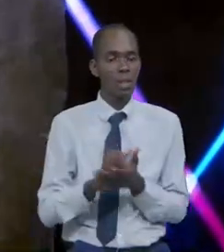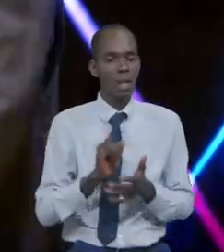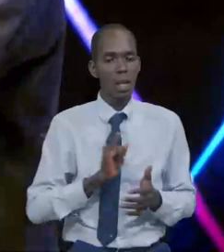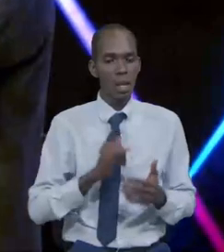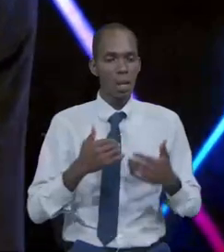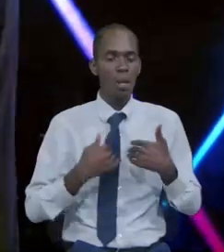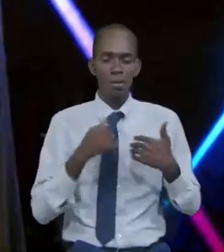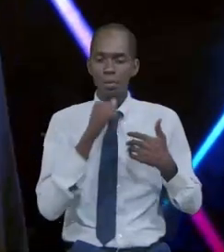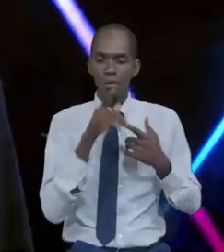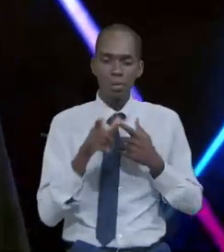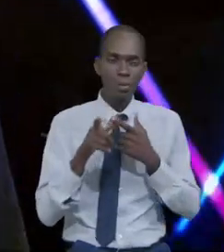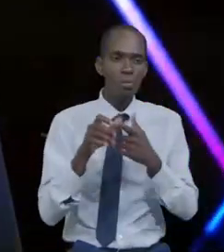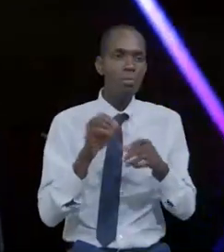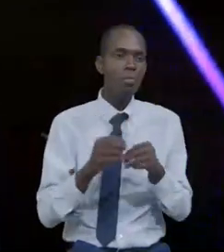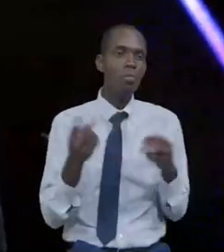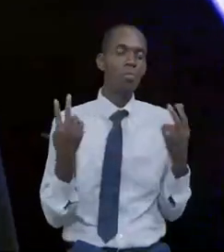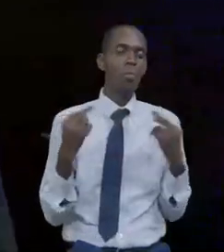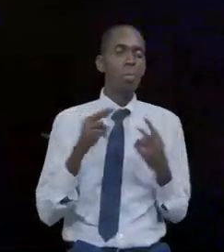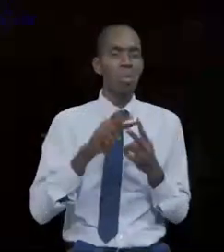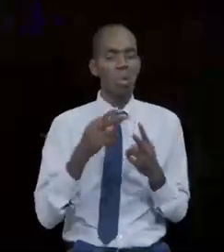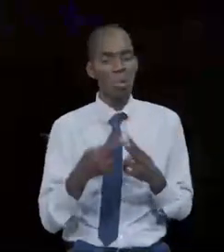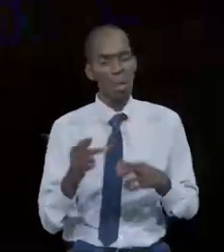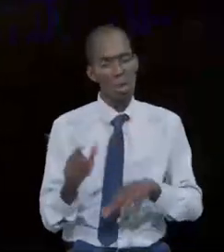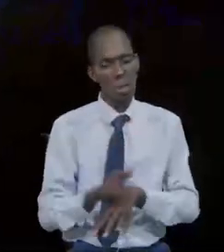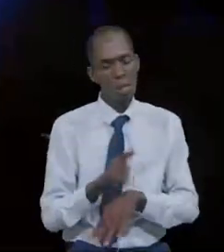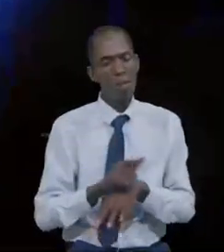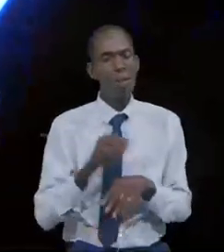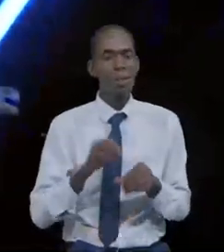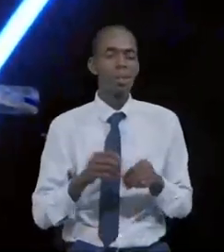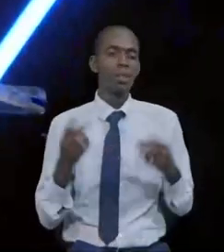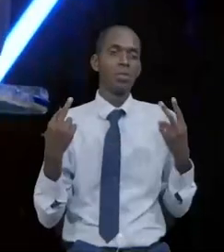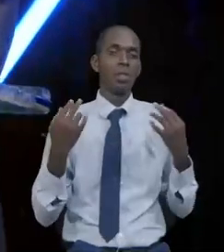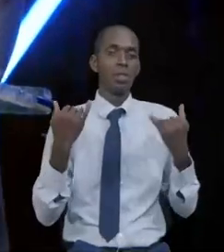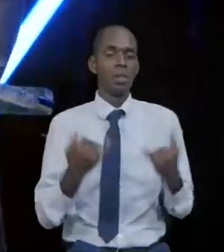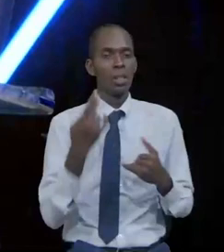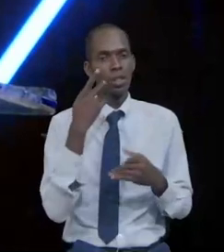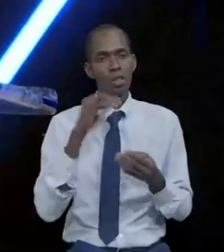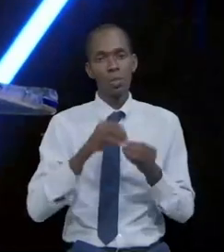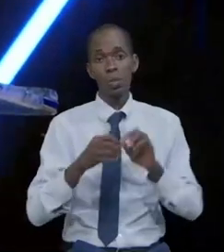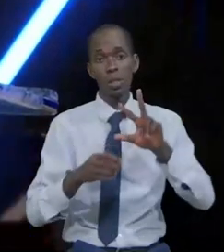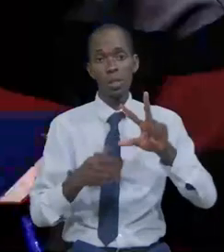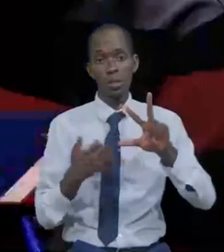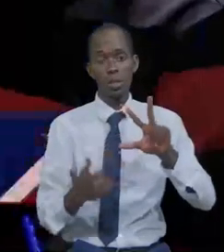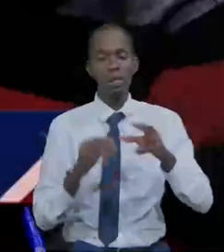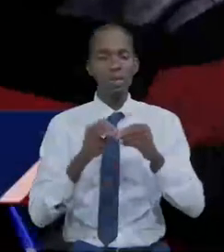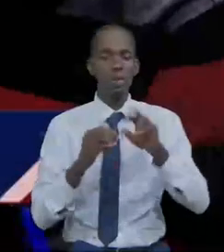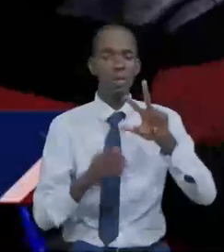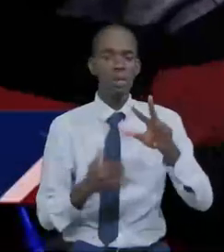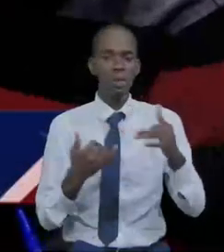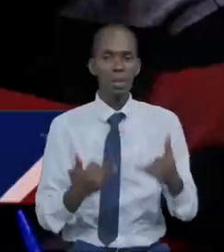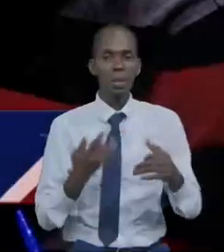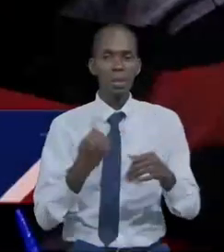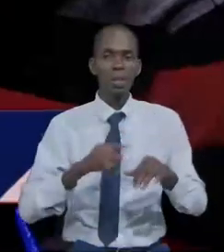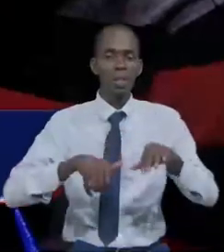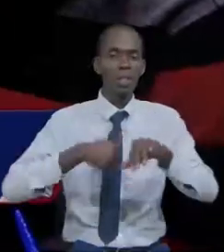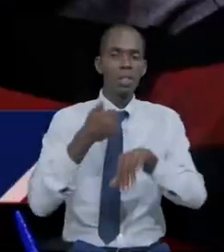n'avoir pas couru en vain, ni travaillé en vain. Voyons la troisième section ici,